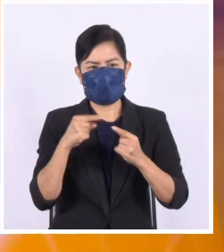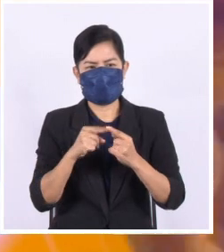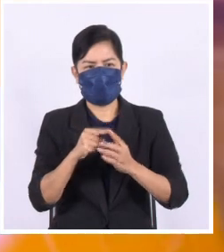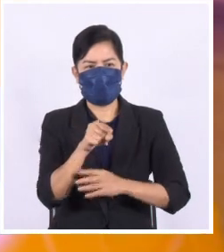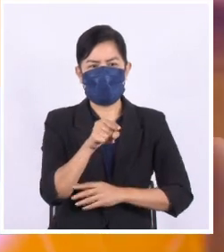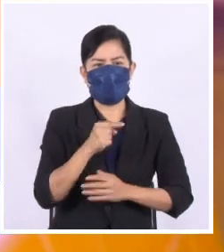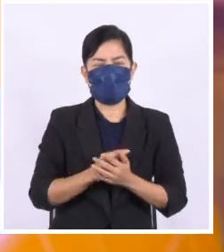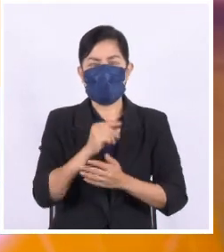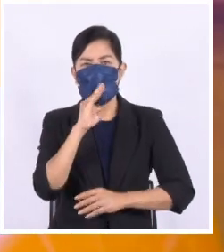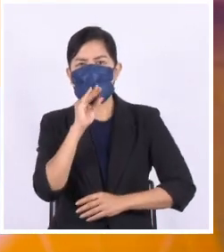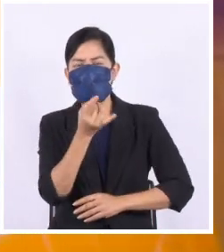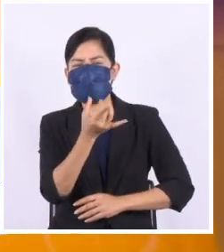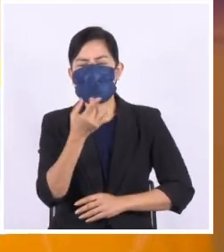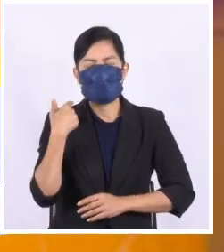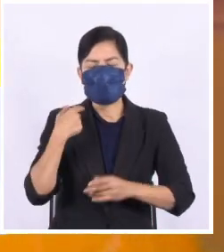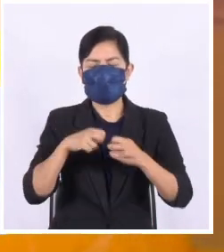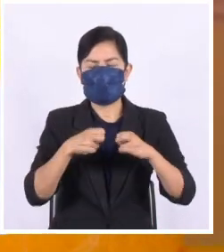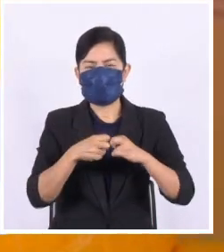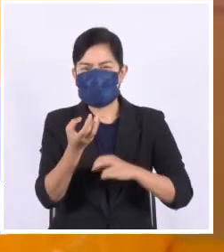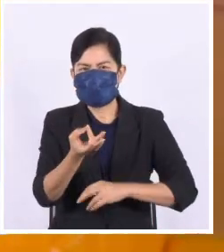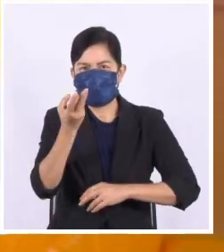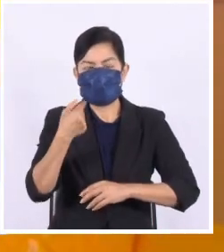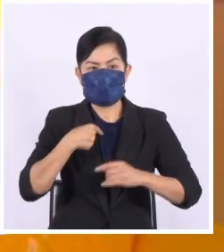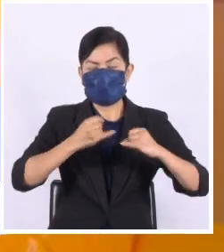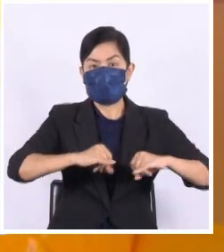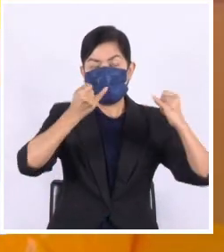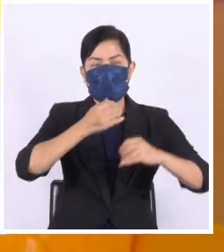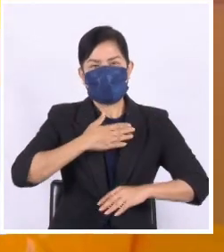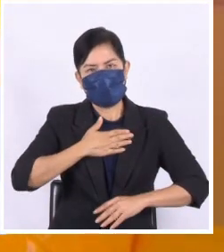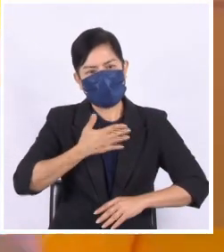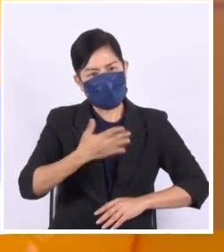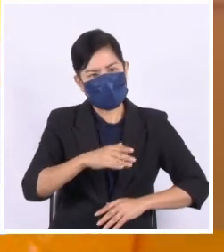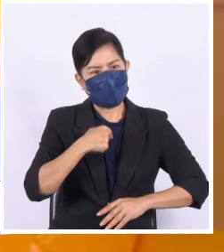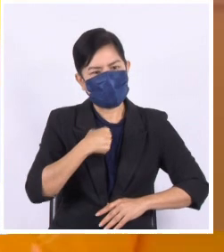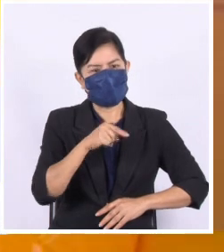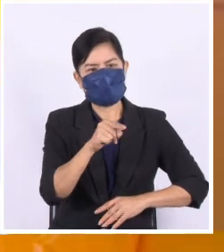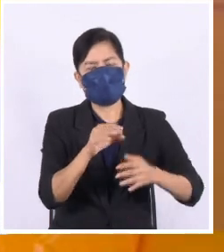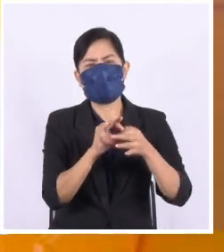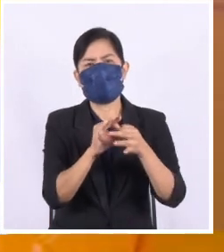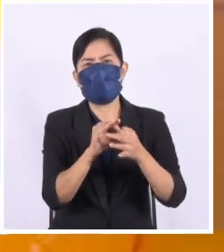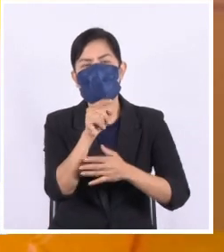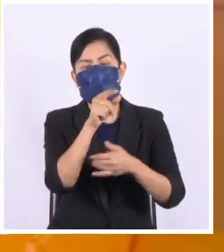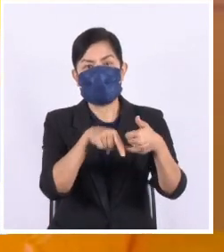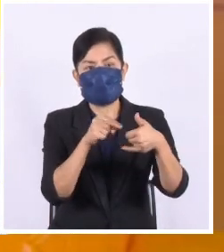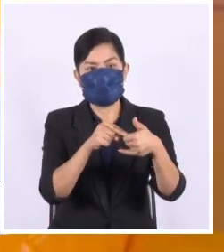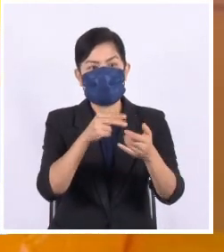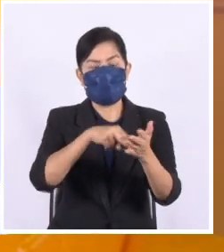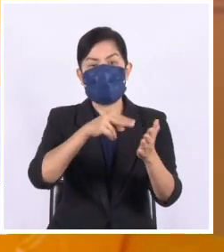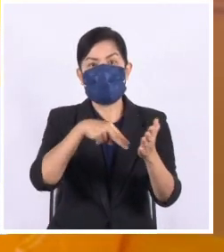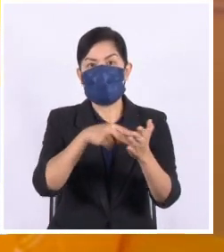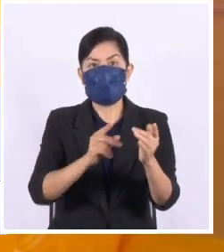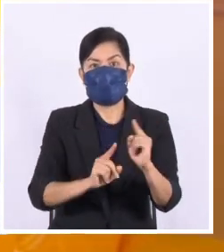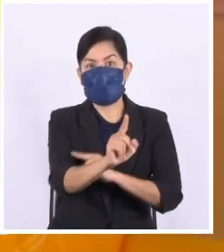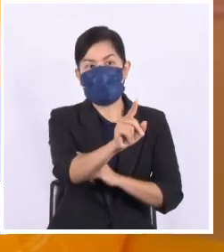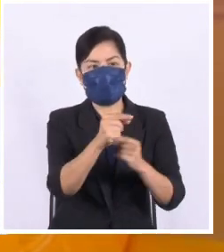ชนจะวิ่งให้รถชนผมก็วิ่งตามพอผมวิ่งไปเชิญชิดมันก็เลยหักมุมเขาโรงพยาบาลผ